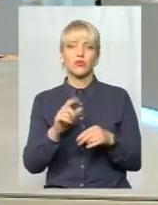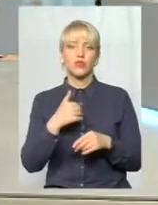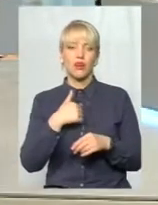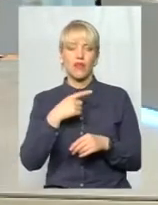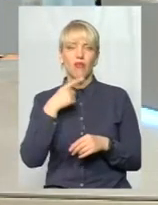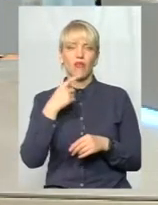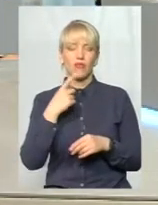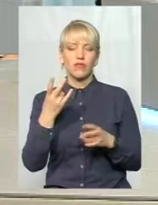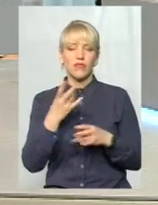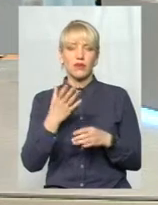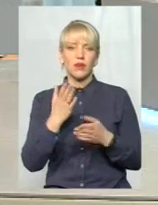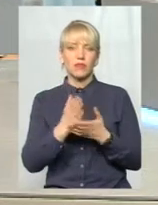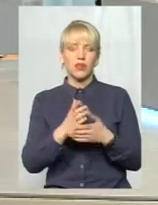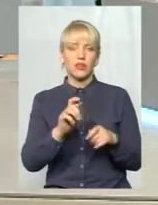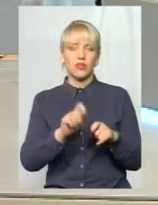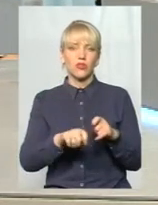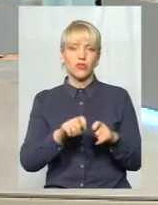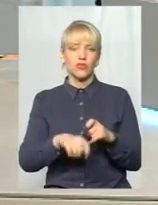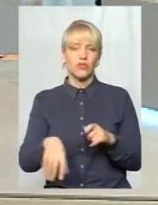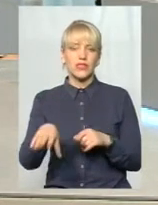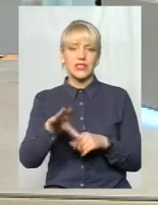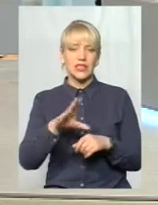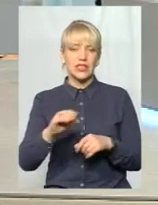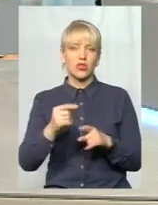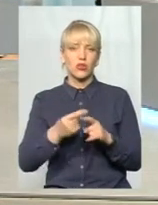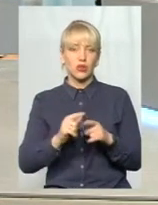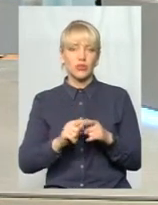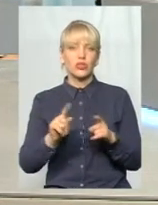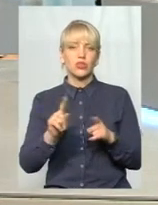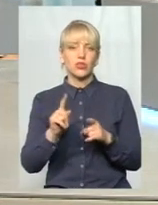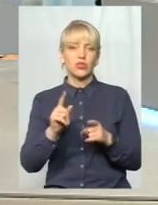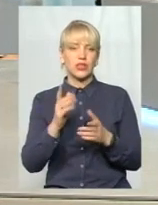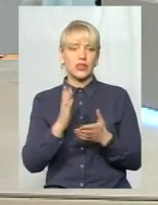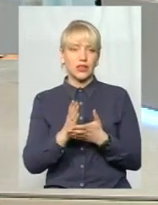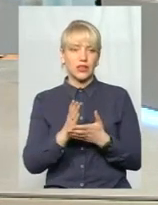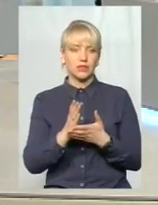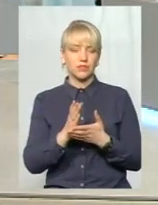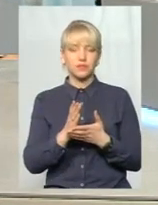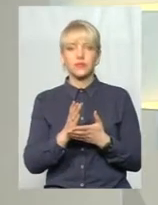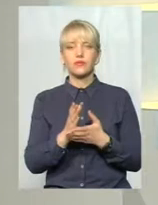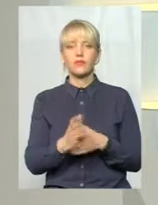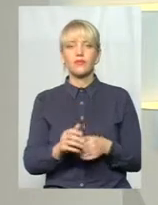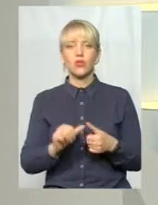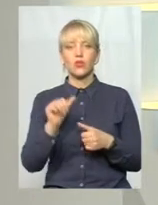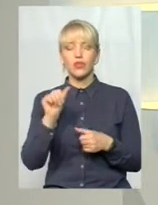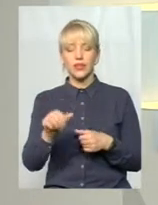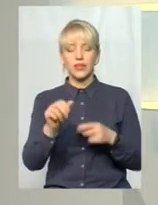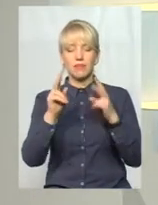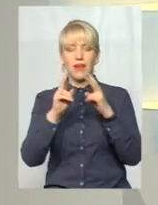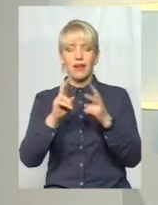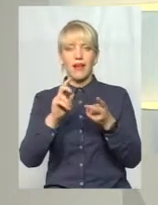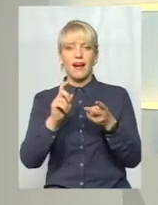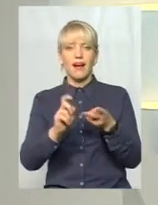мати контроль над цією територією, яка стала на сьогодні у нас є окупованою. Тоді... Окрім аналізу ДНК, які ще